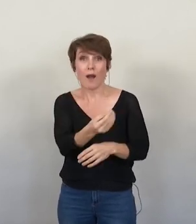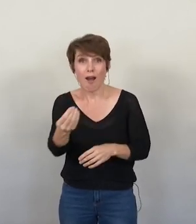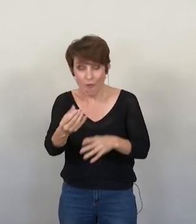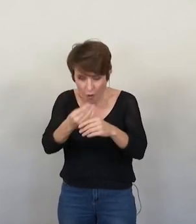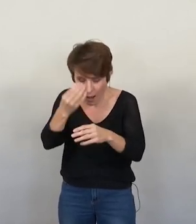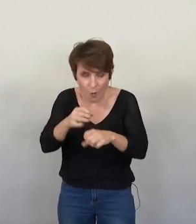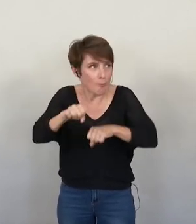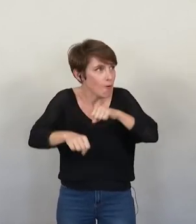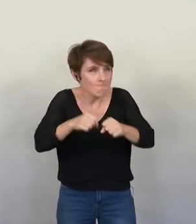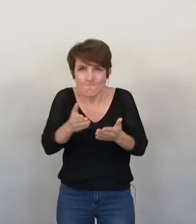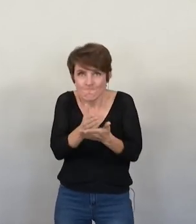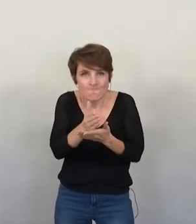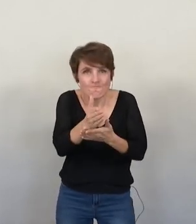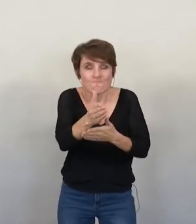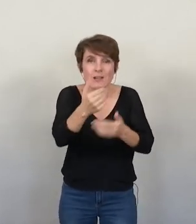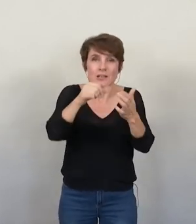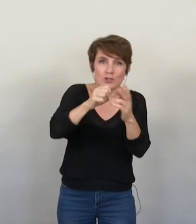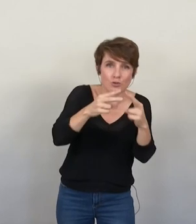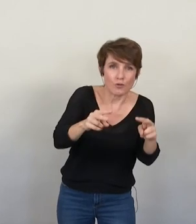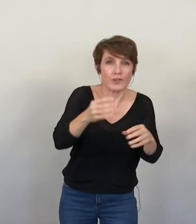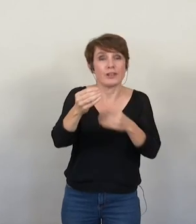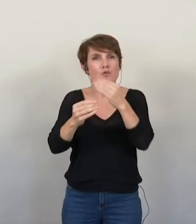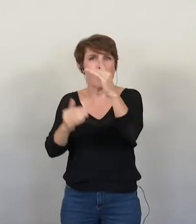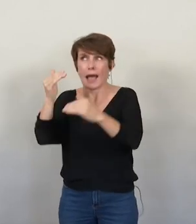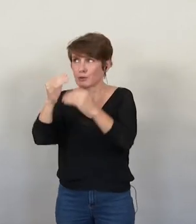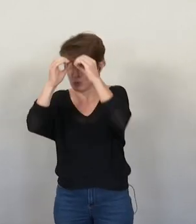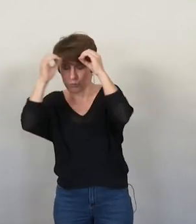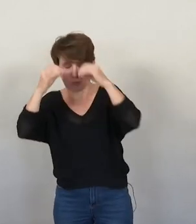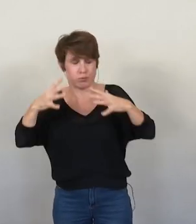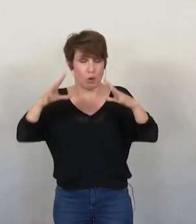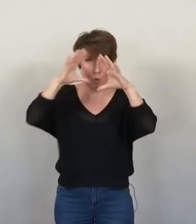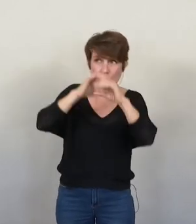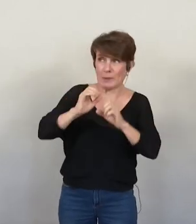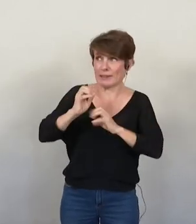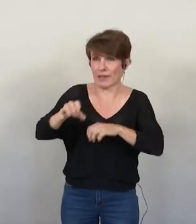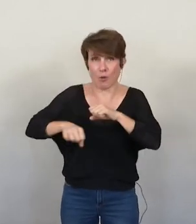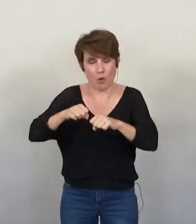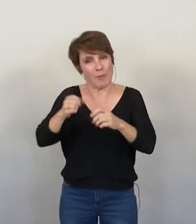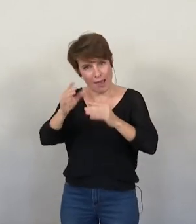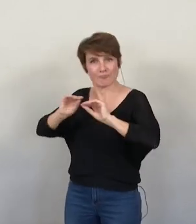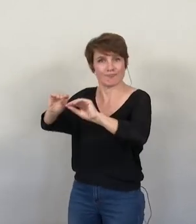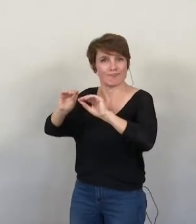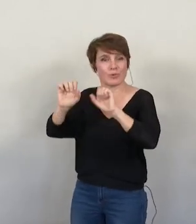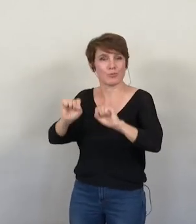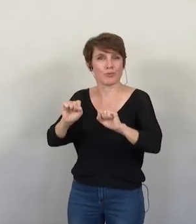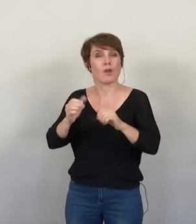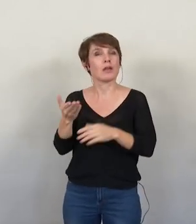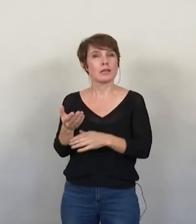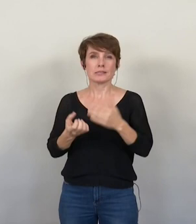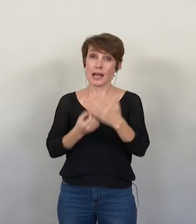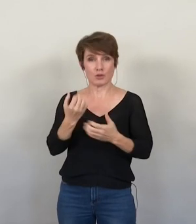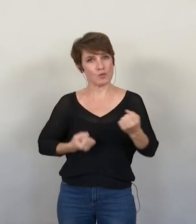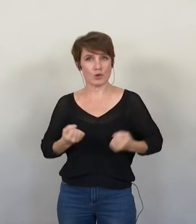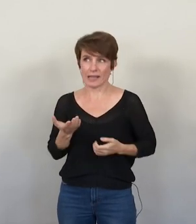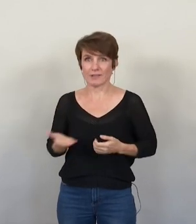aux adultes de se remettre en selle euh si besoin euh ce ce nouveau service et également je CIS extrêmement attendu